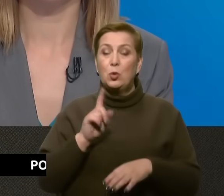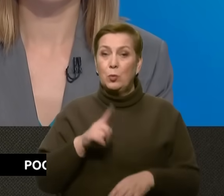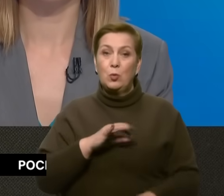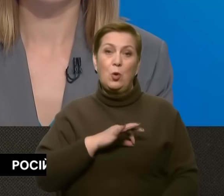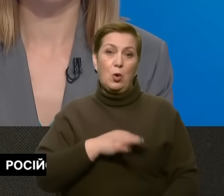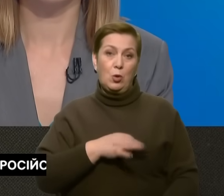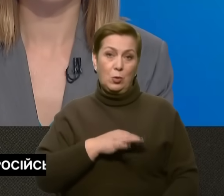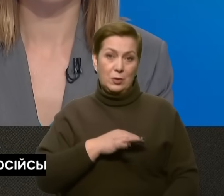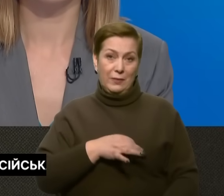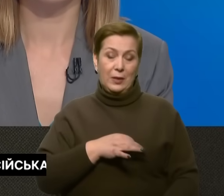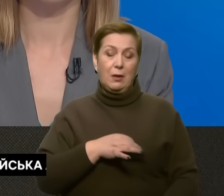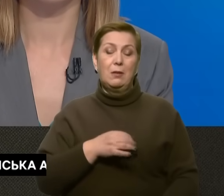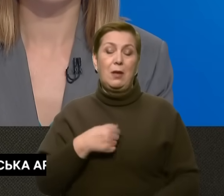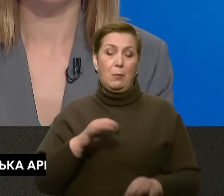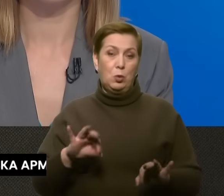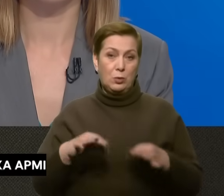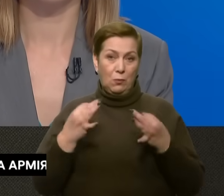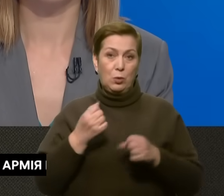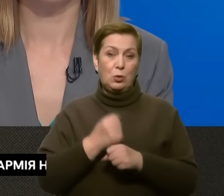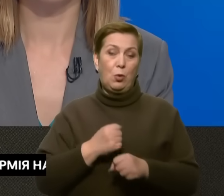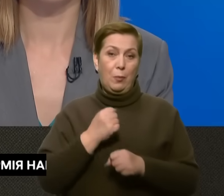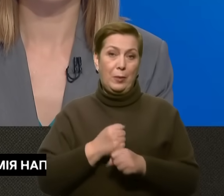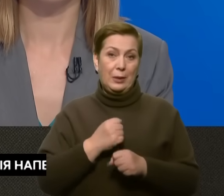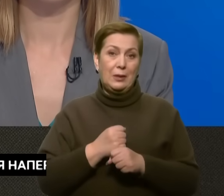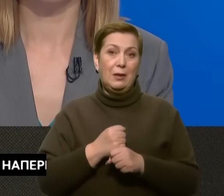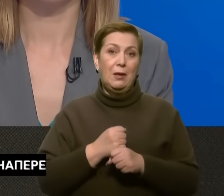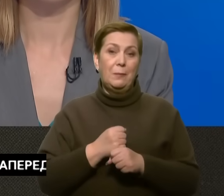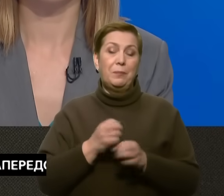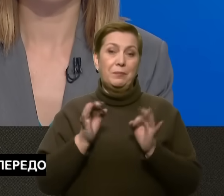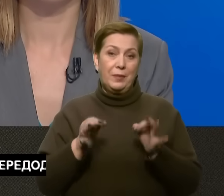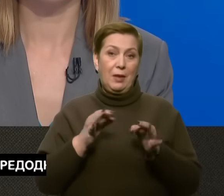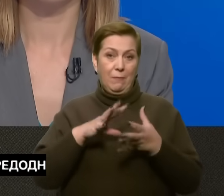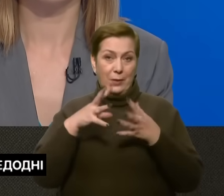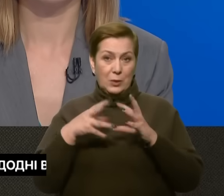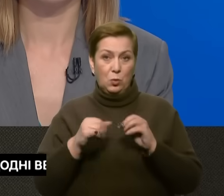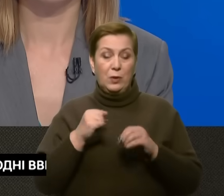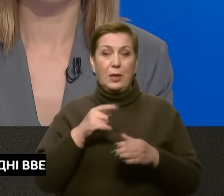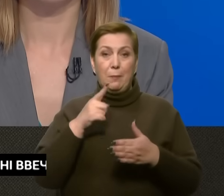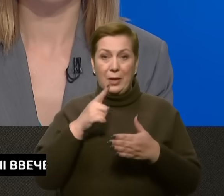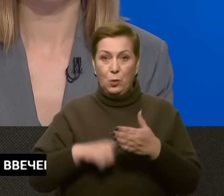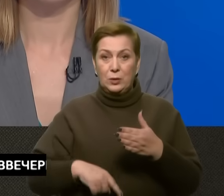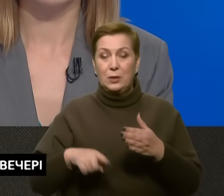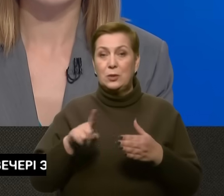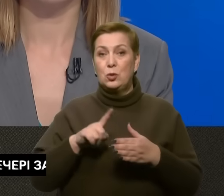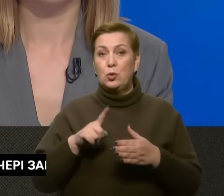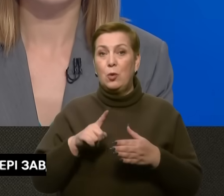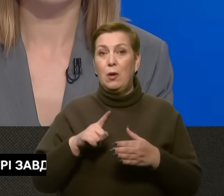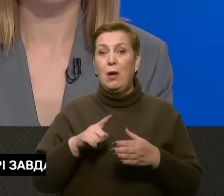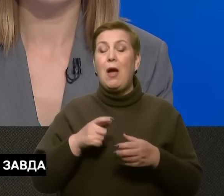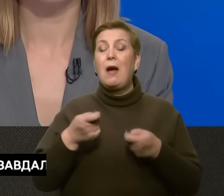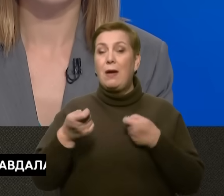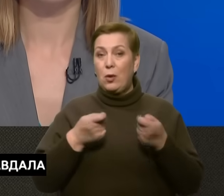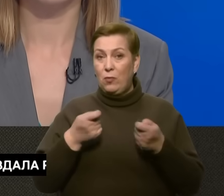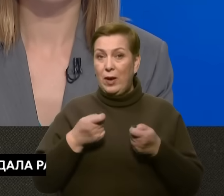зробити об'ємні висновки для того, щоб переконатися, що керування військами ворог втрачає